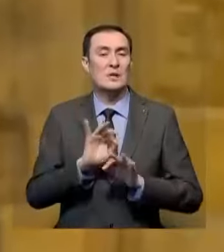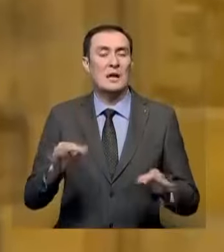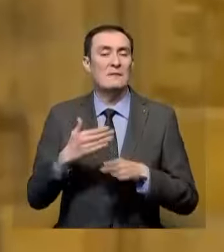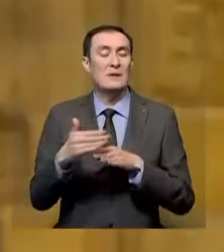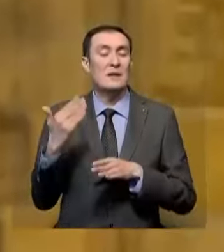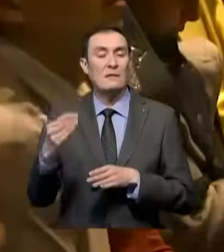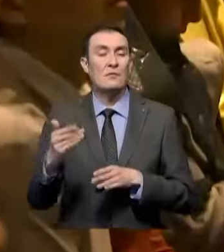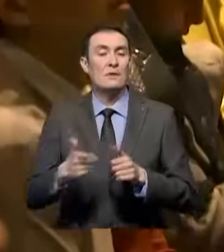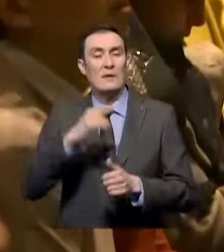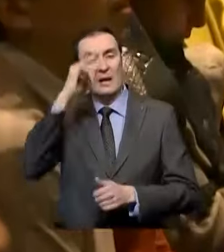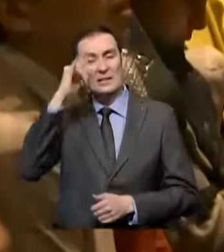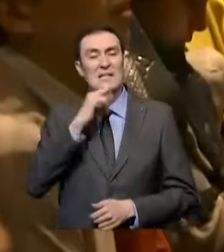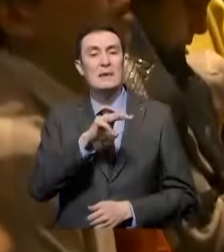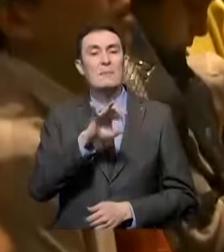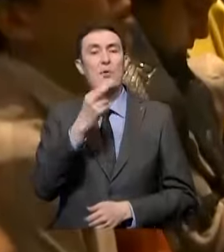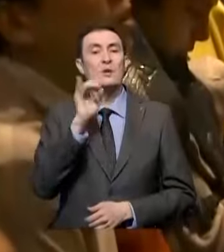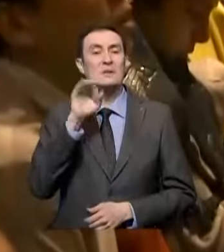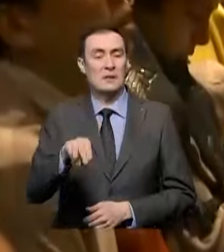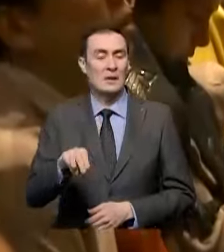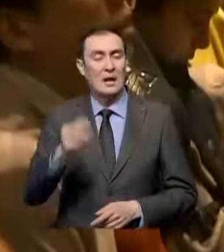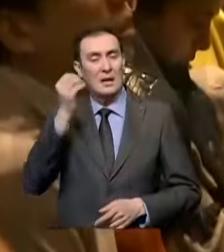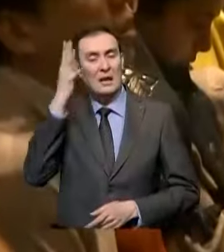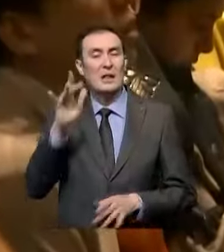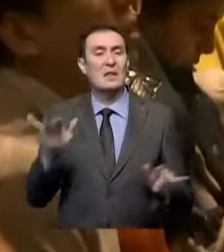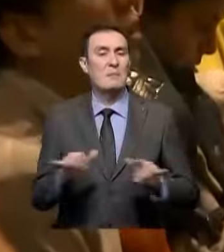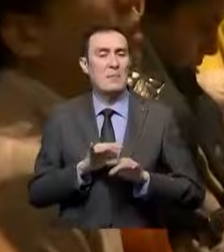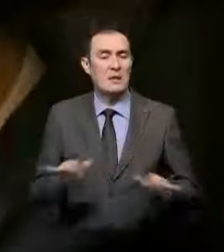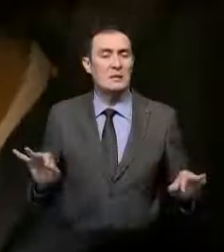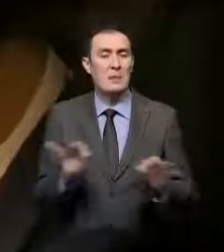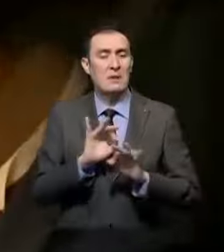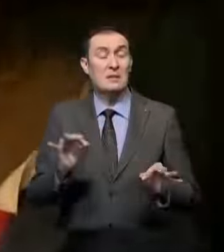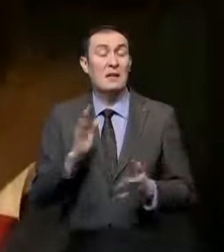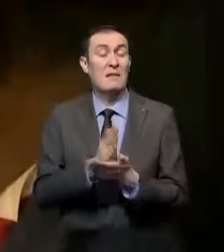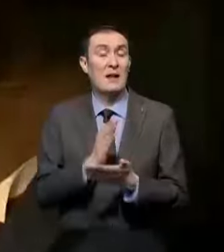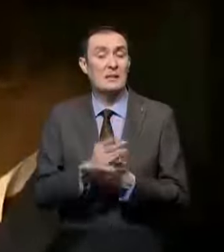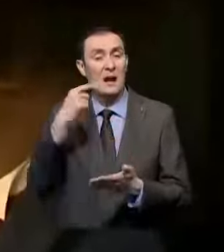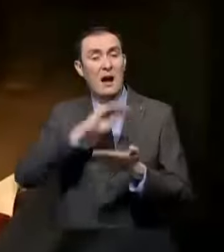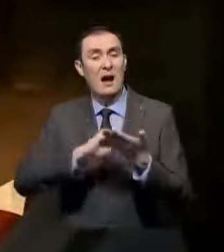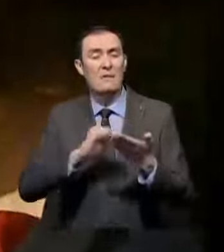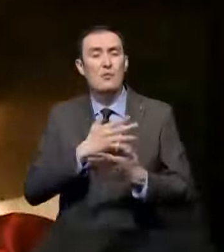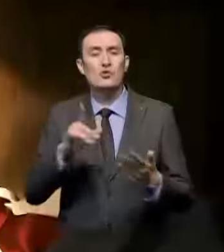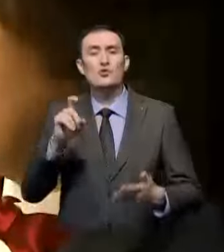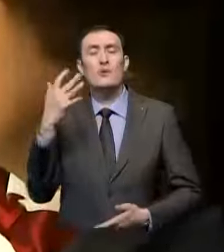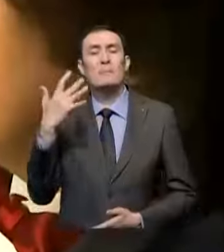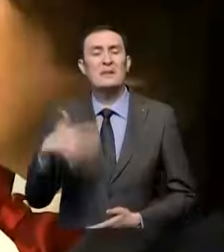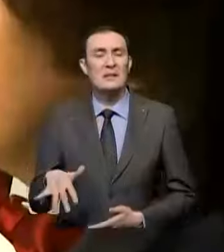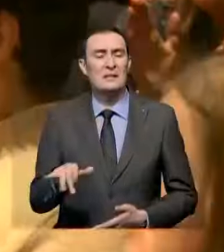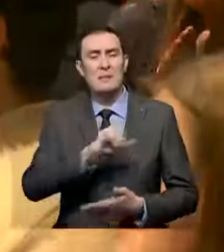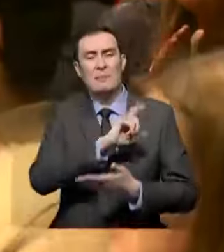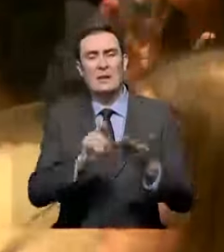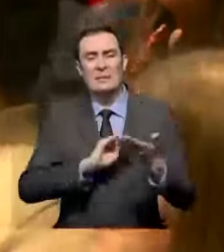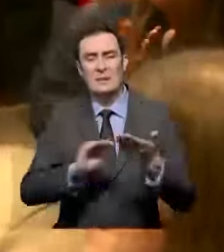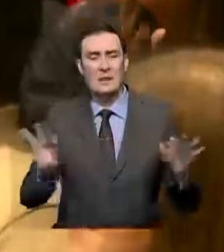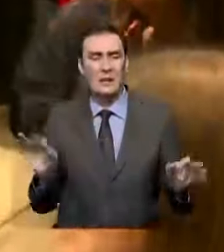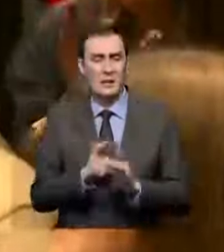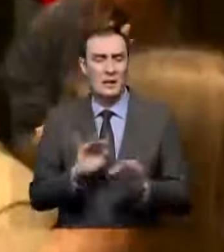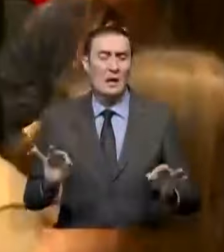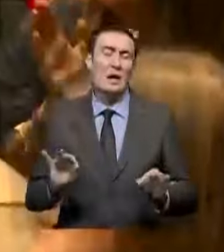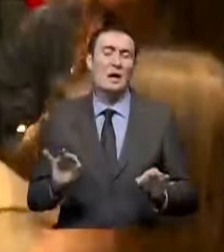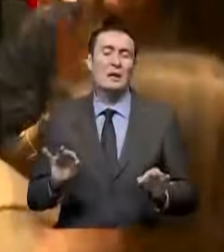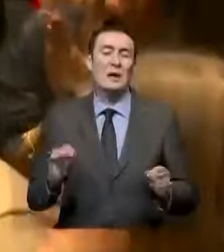его прозвали казахским Моцартом. Талантливый пианист, композитор, является автором свыше 150 произведений. От